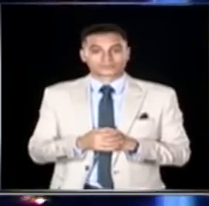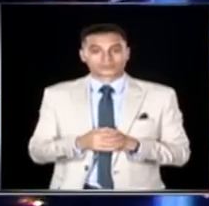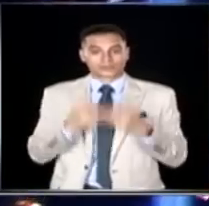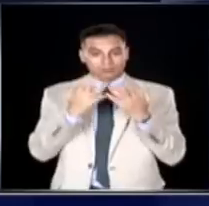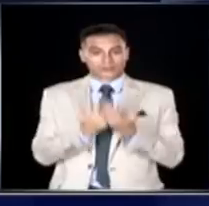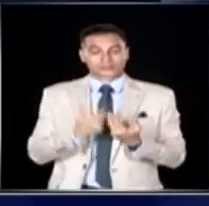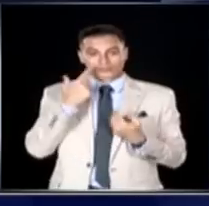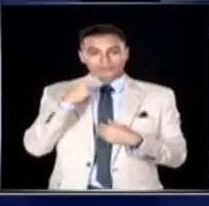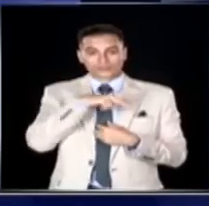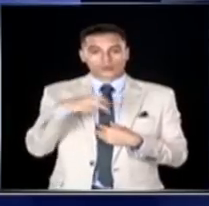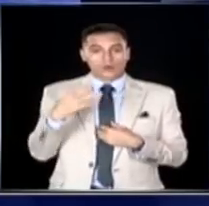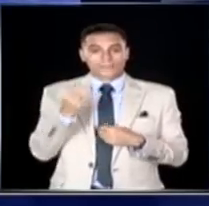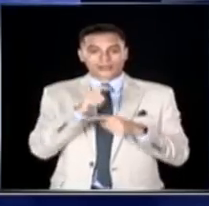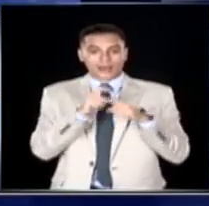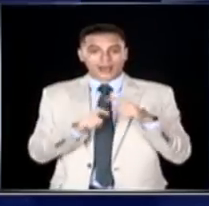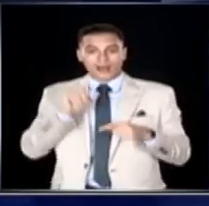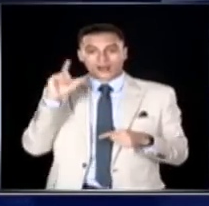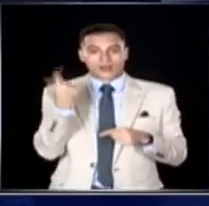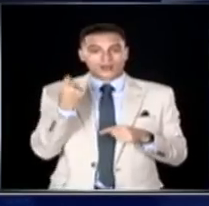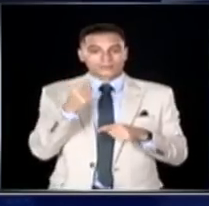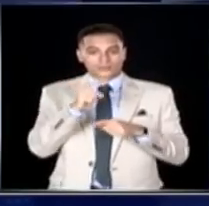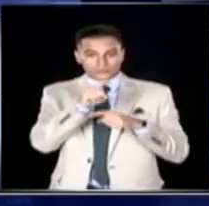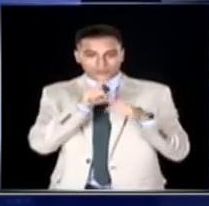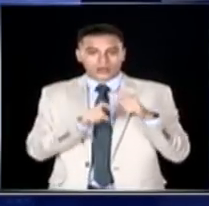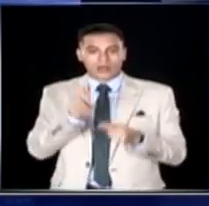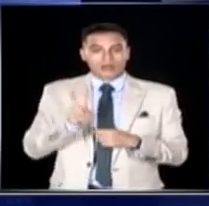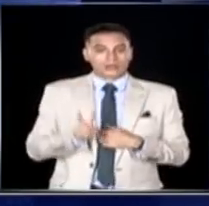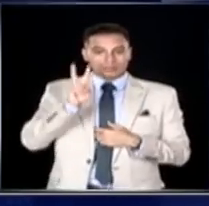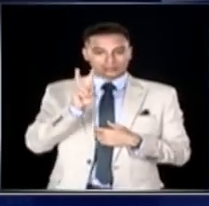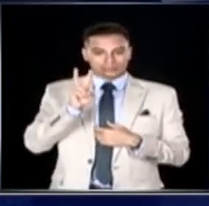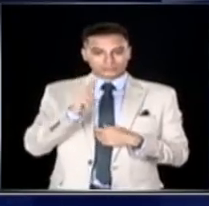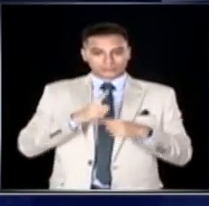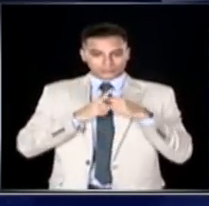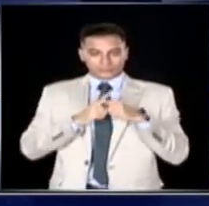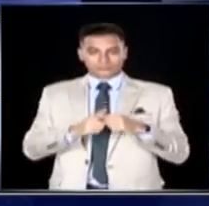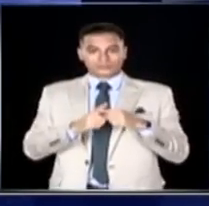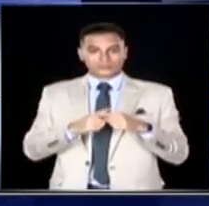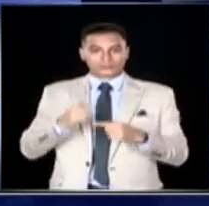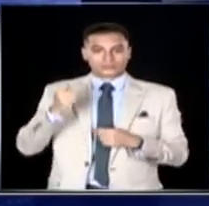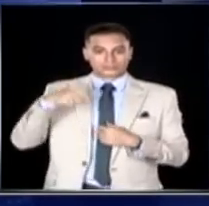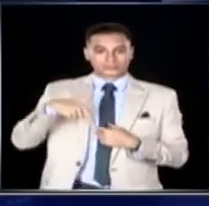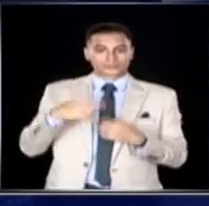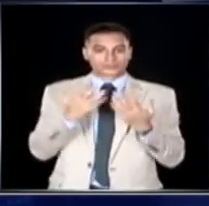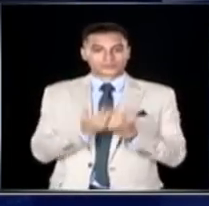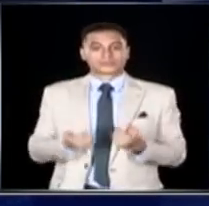حل مسألة الآتية: 840 على 15 على 7